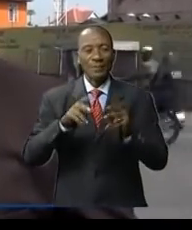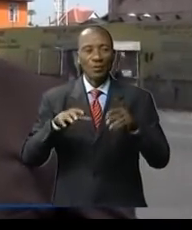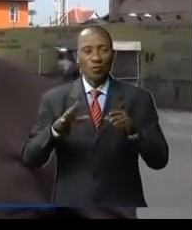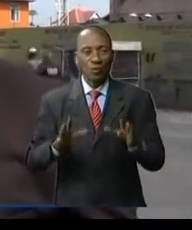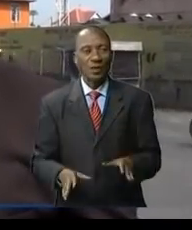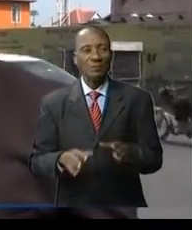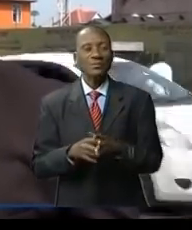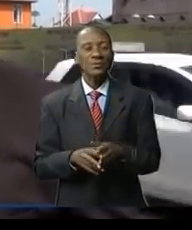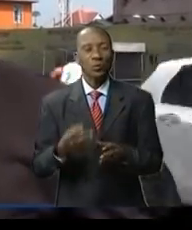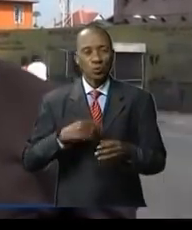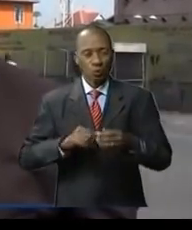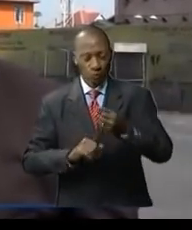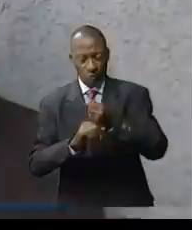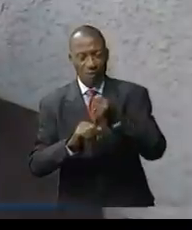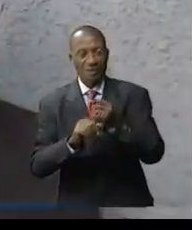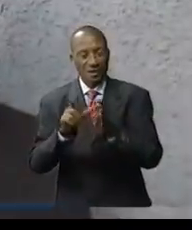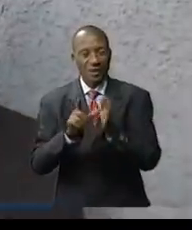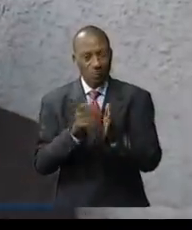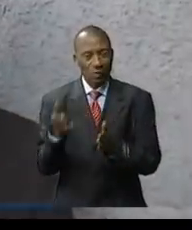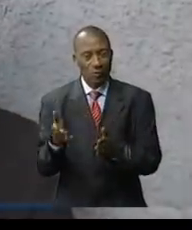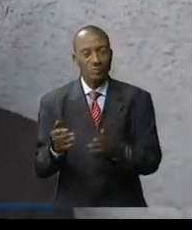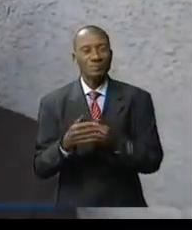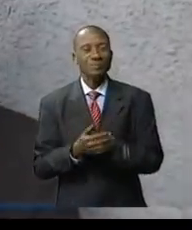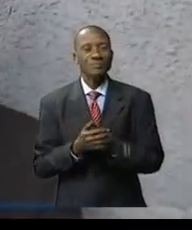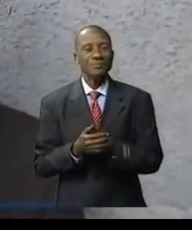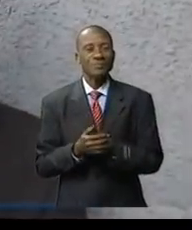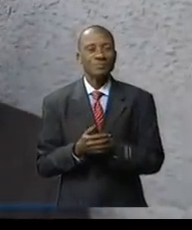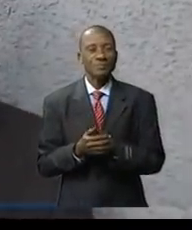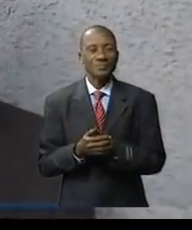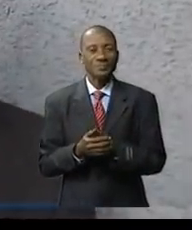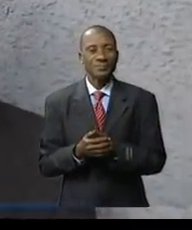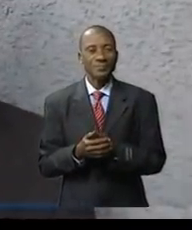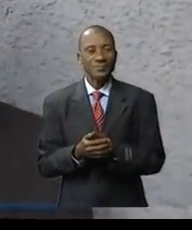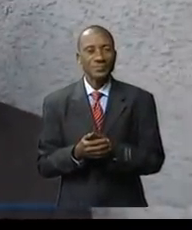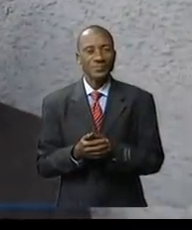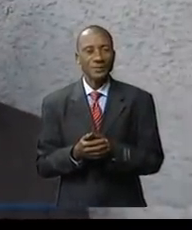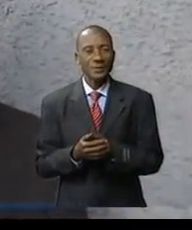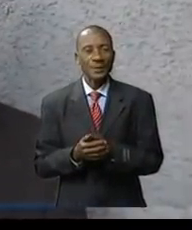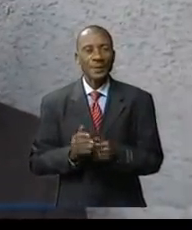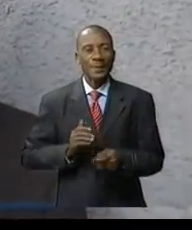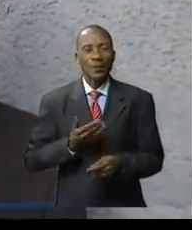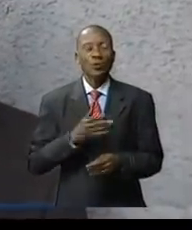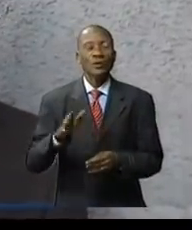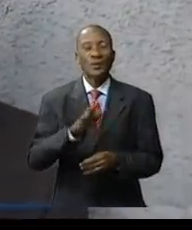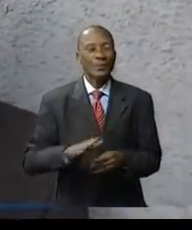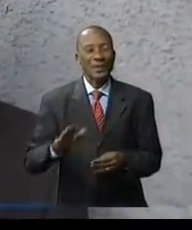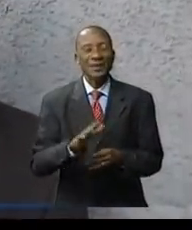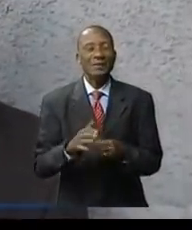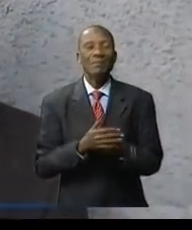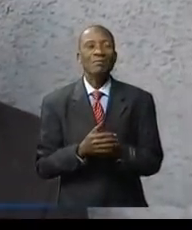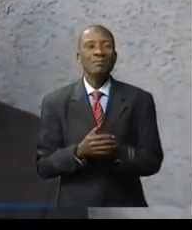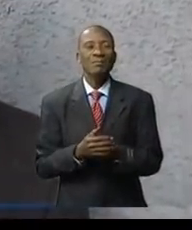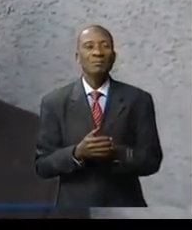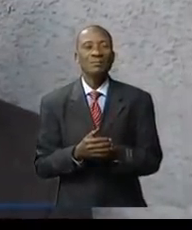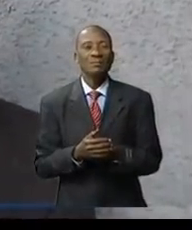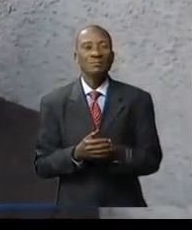peut que soutenir une telle loi. Vu que notre pays avait passé à beaucoup de choses durant